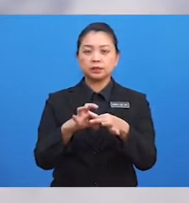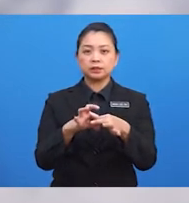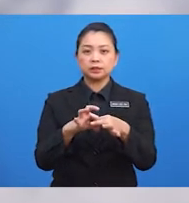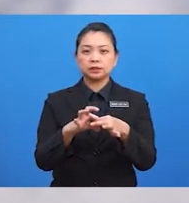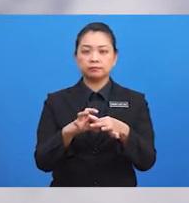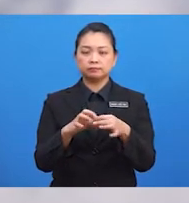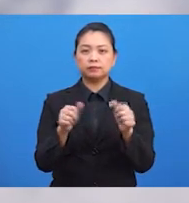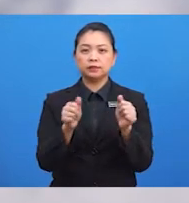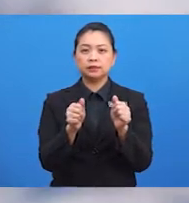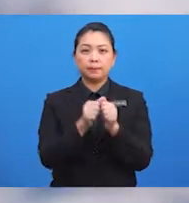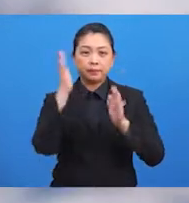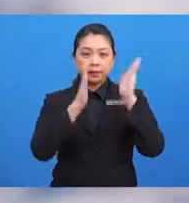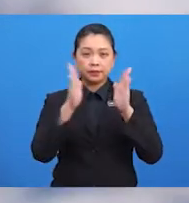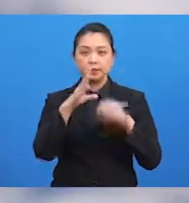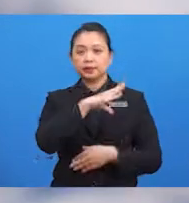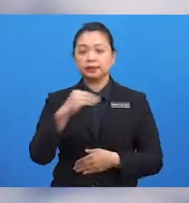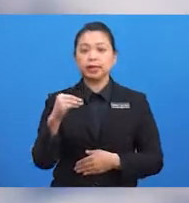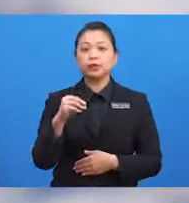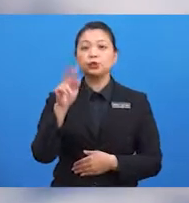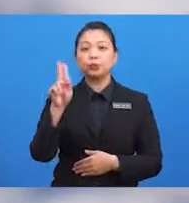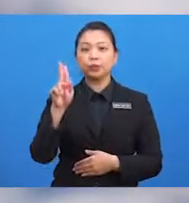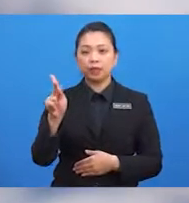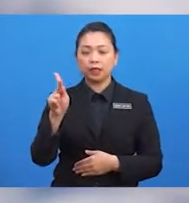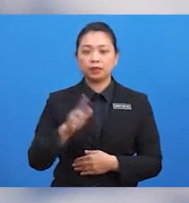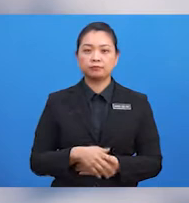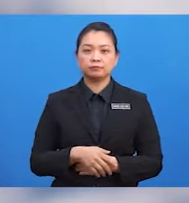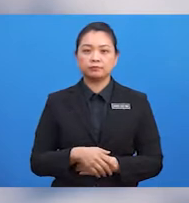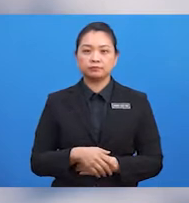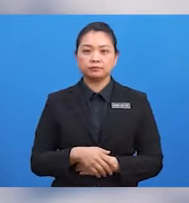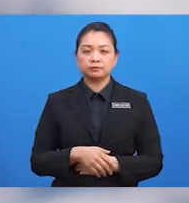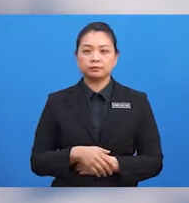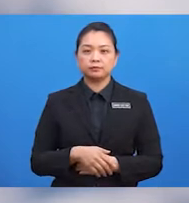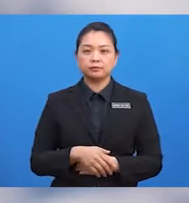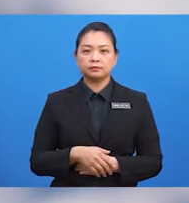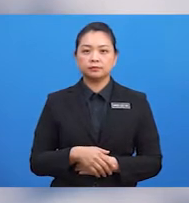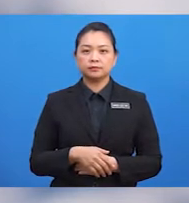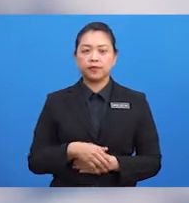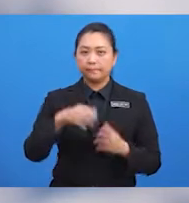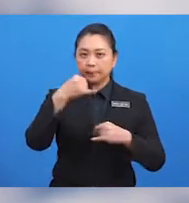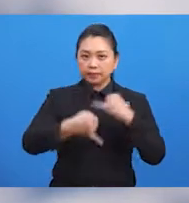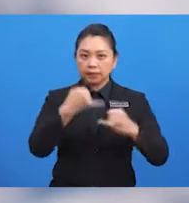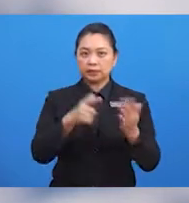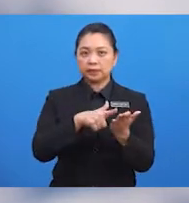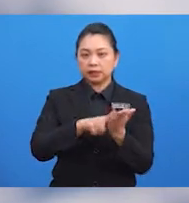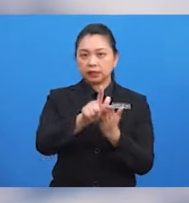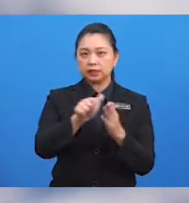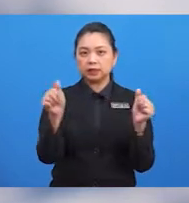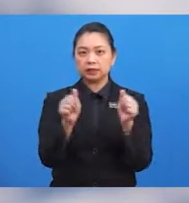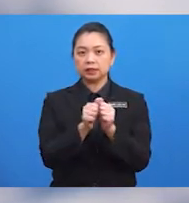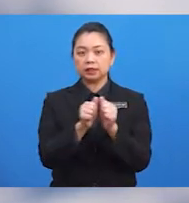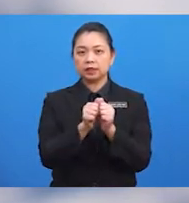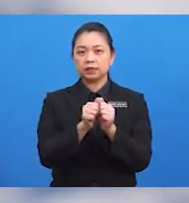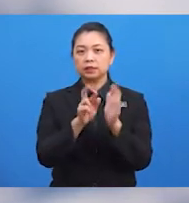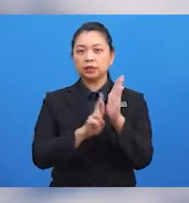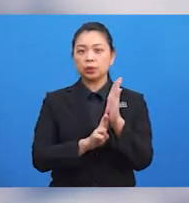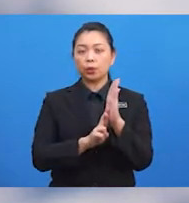United Kingdom. Tiongsat-1 berjaya dilancarkan menggunakan roket